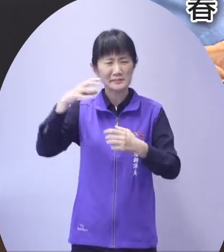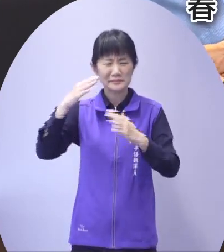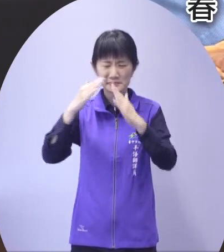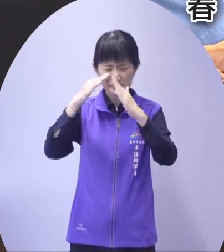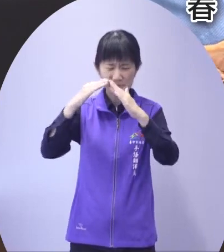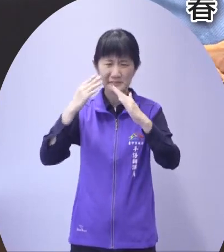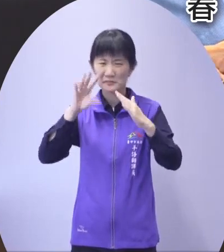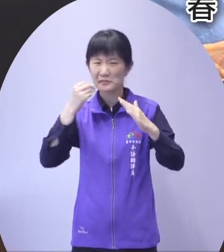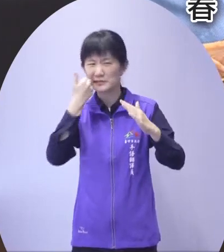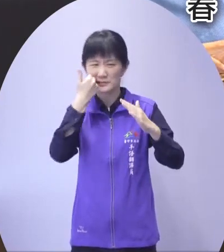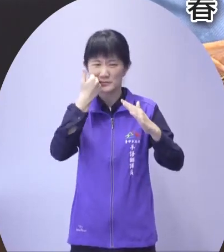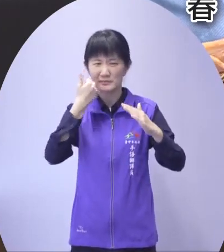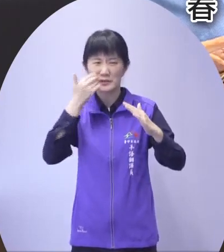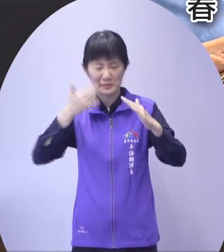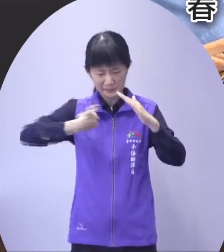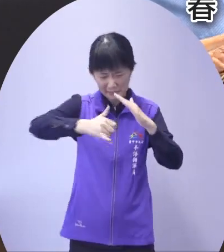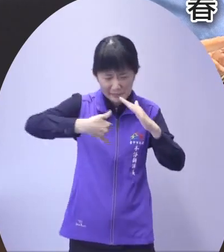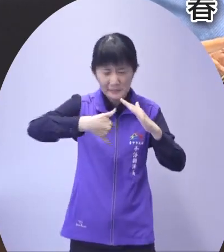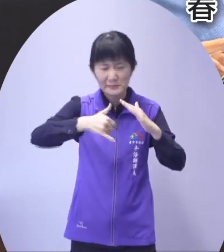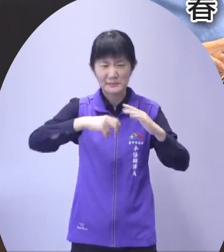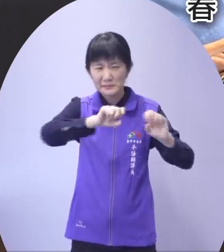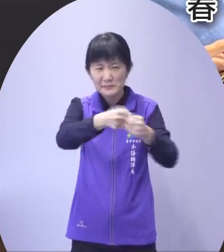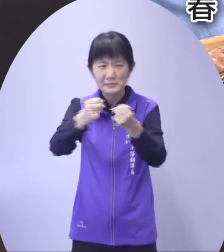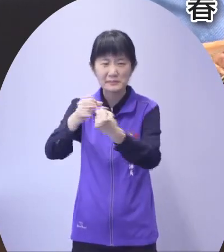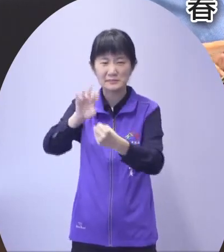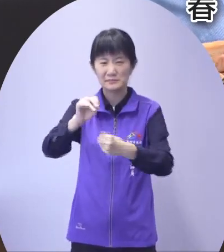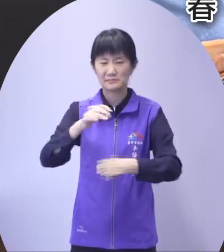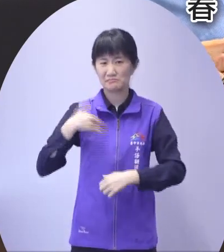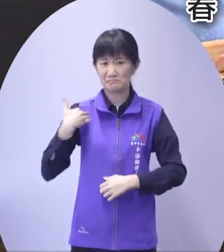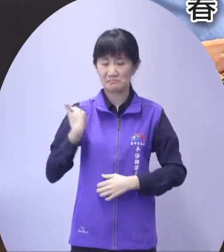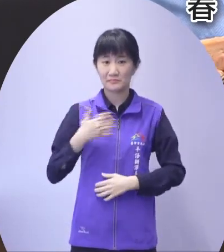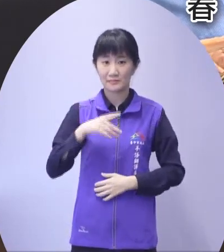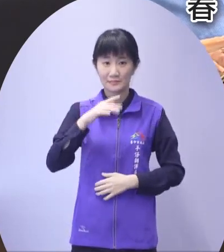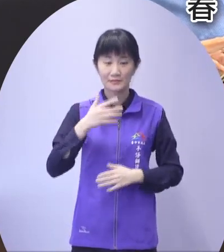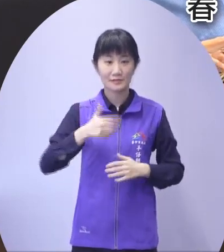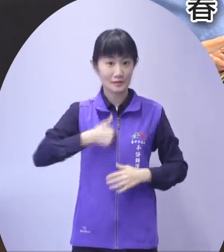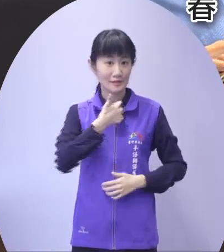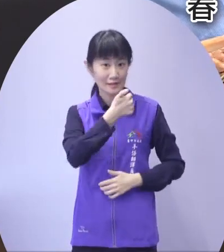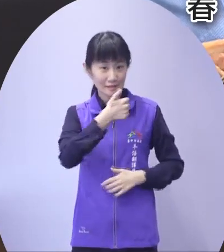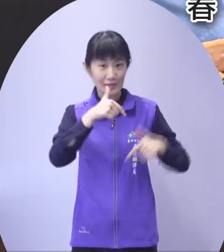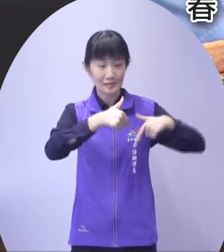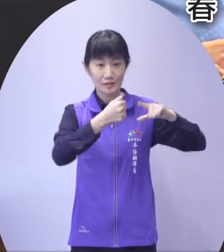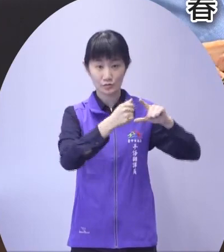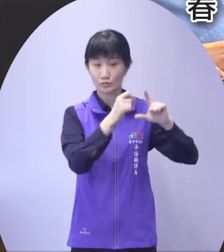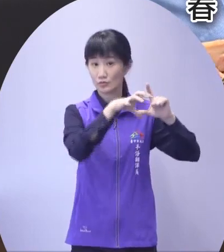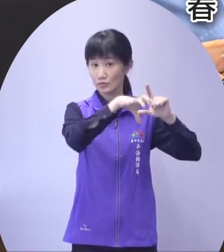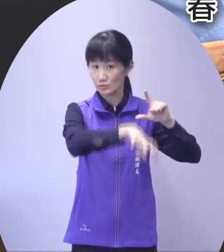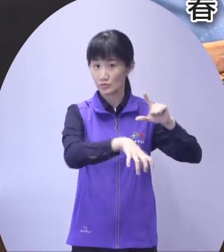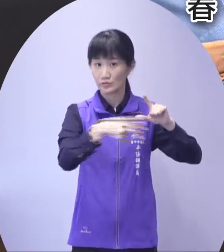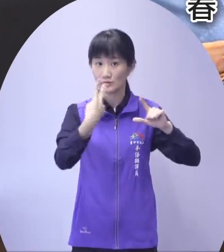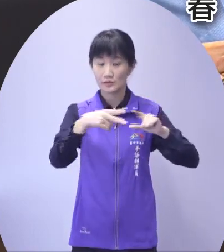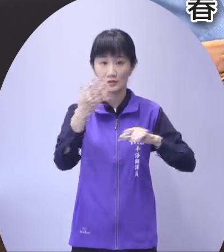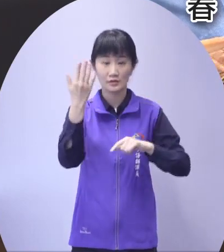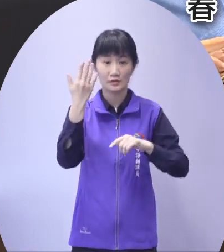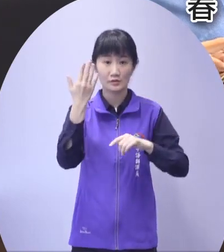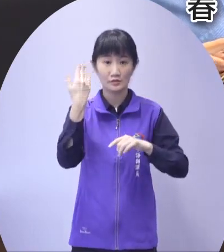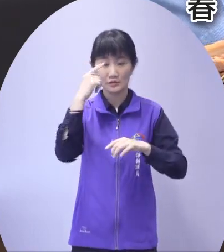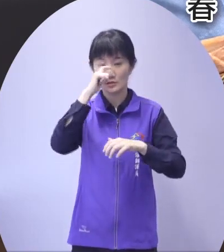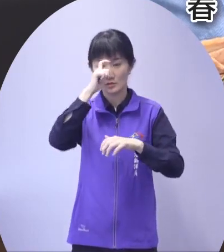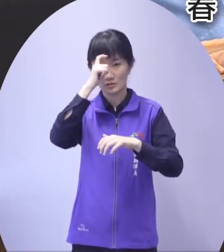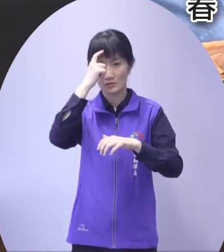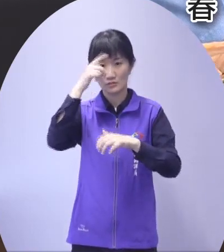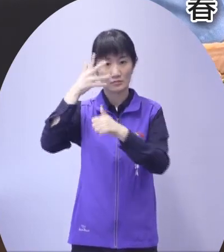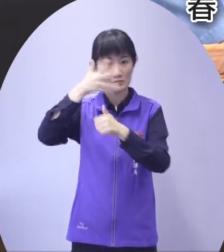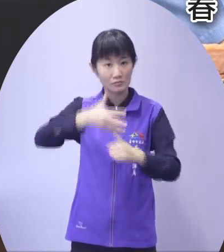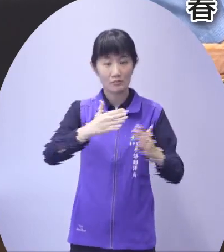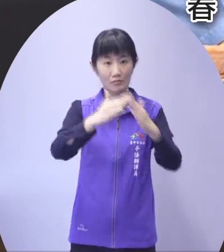有破坏古迹的行为啊，来协助我们。所以在这里特别感谢我们的西区公所，还有包括中区之前的林南通的古迹跟历史建筑的